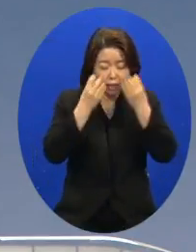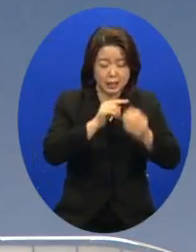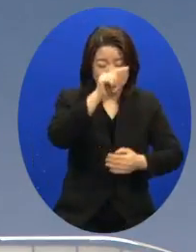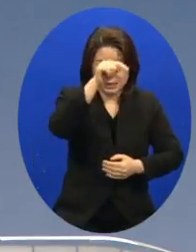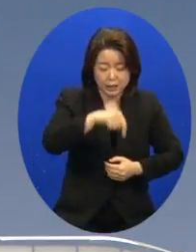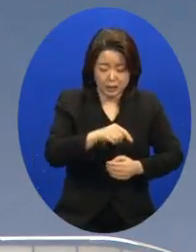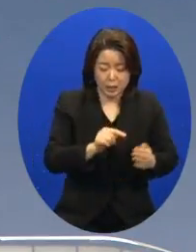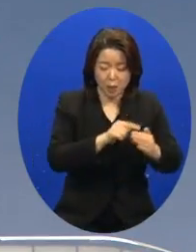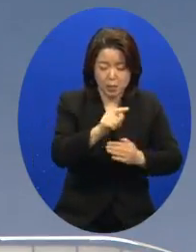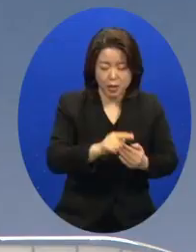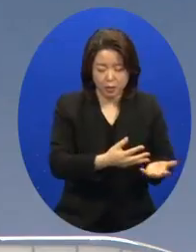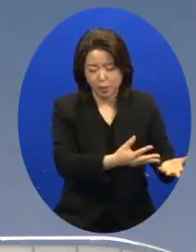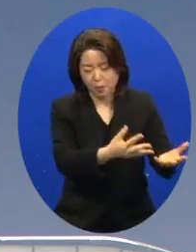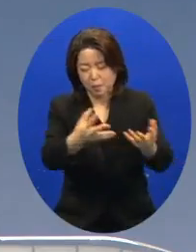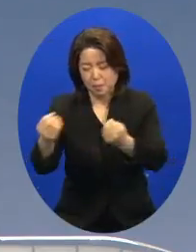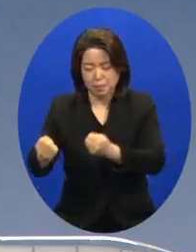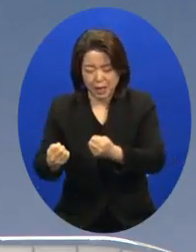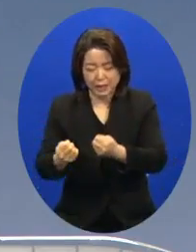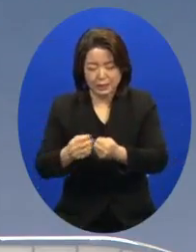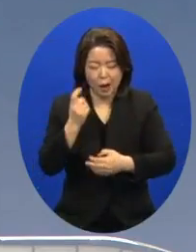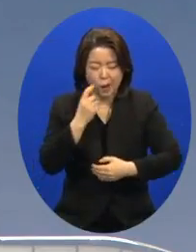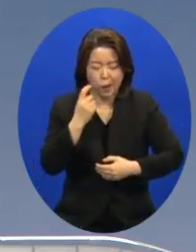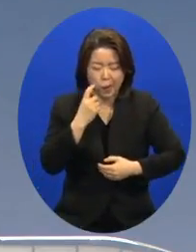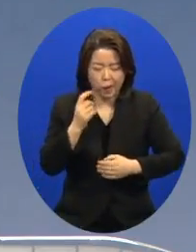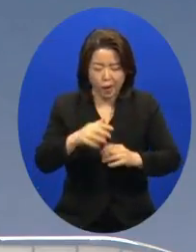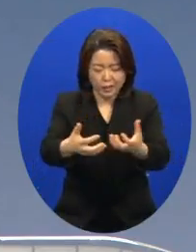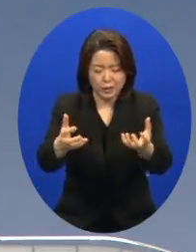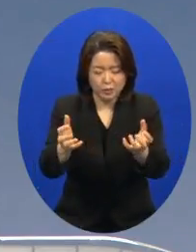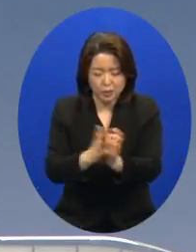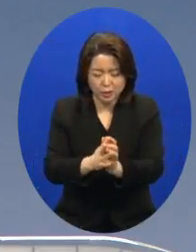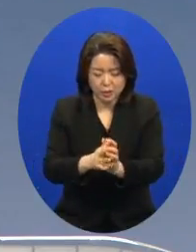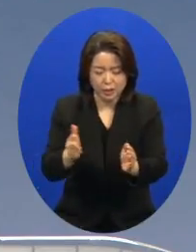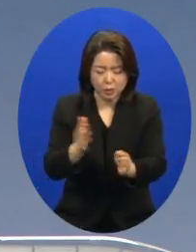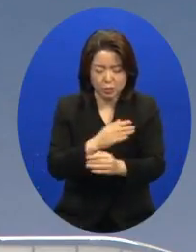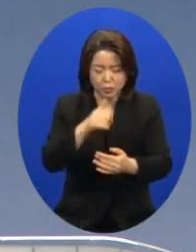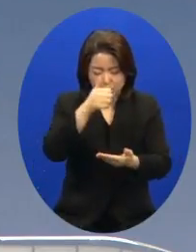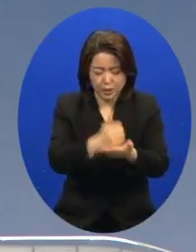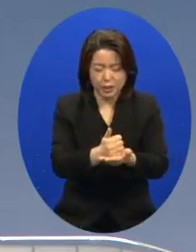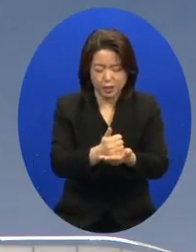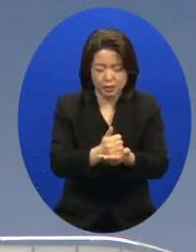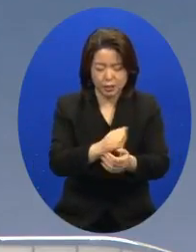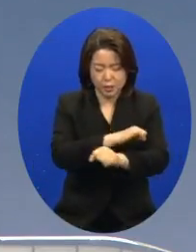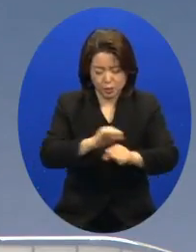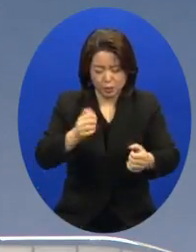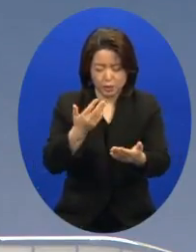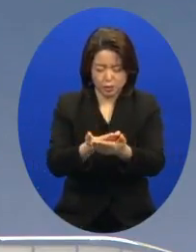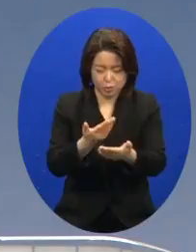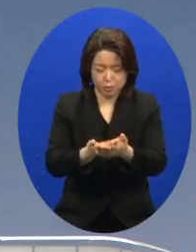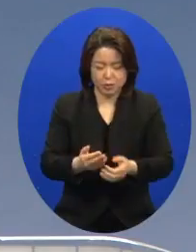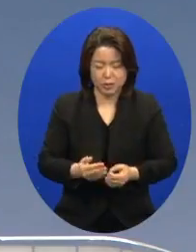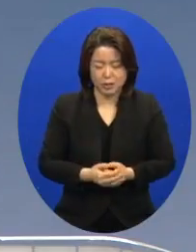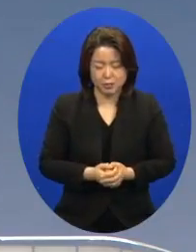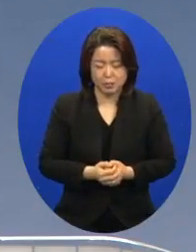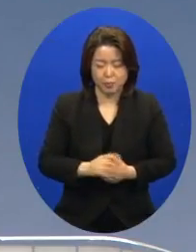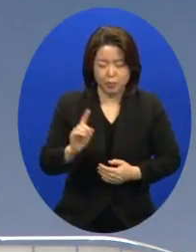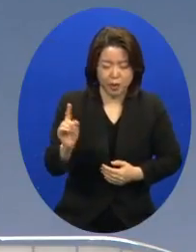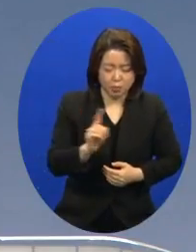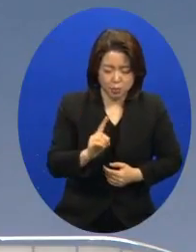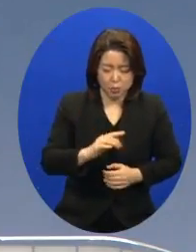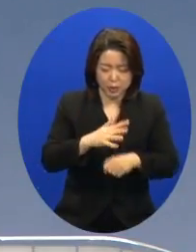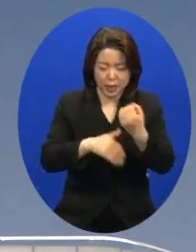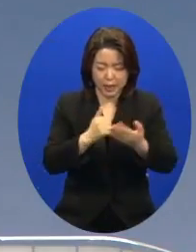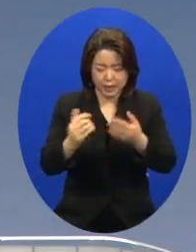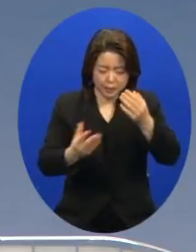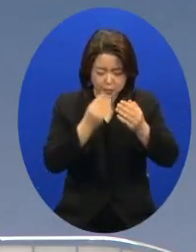일어나는 소망한 사교 집단 들로 인한 죄악을 또한 주님 용서의 주옵소서 무엇보다 하나님의